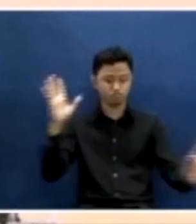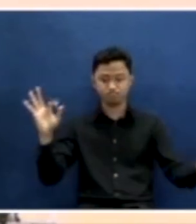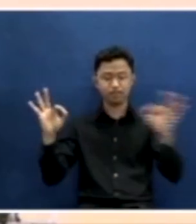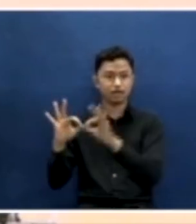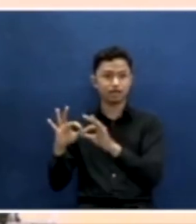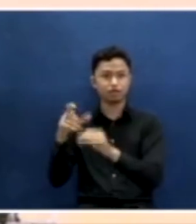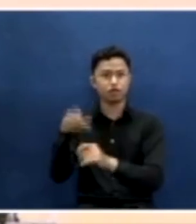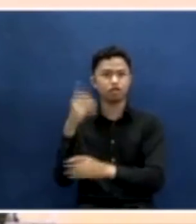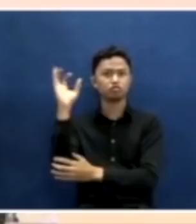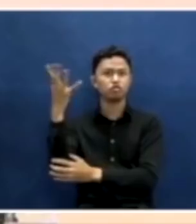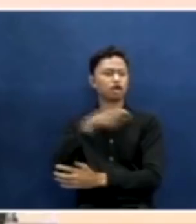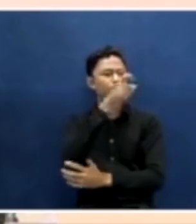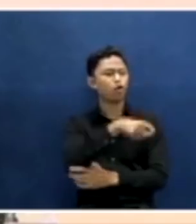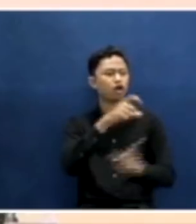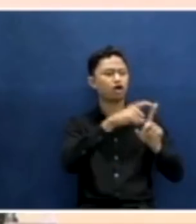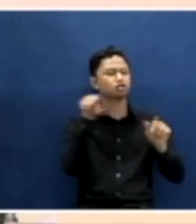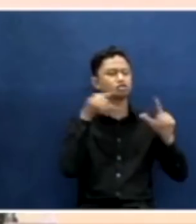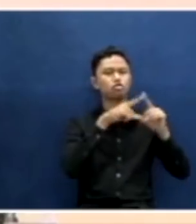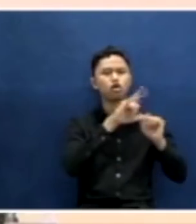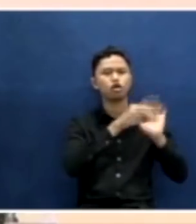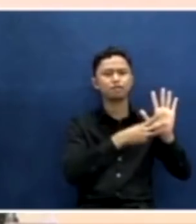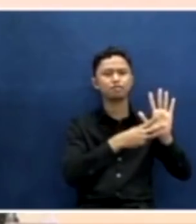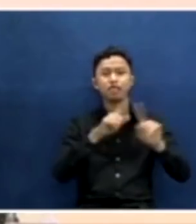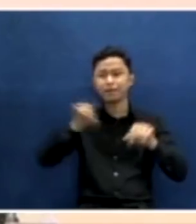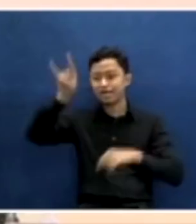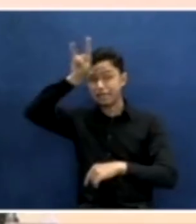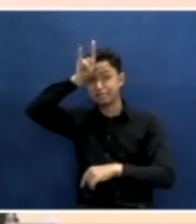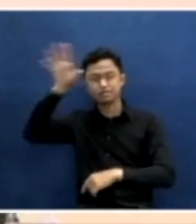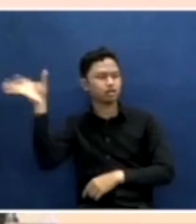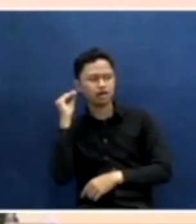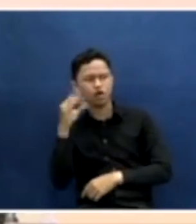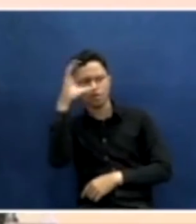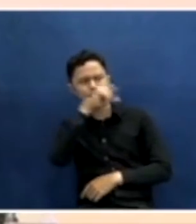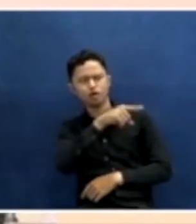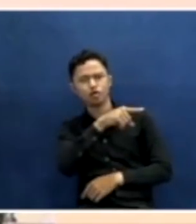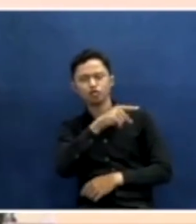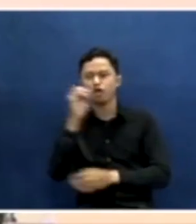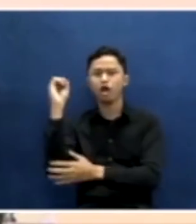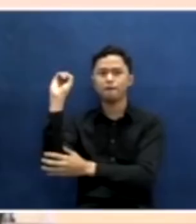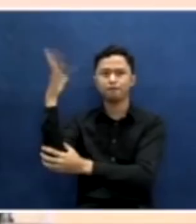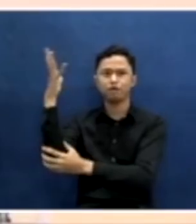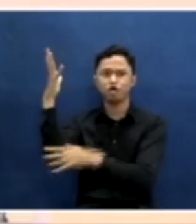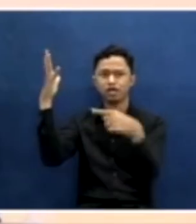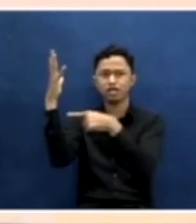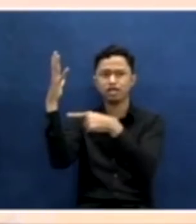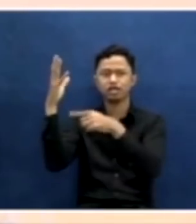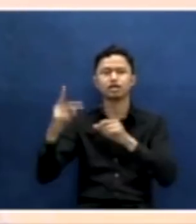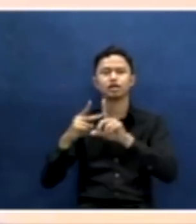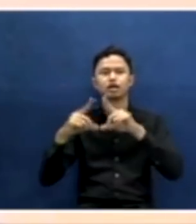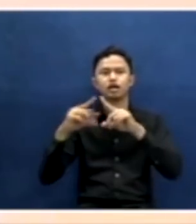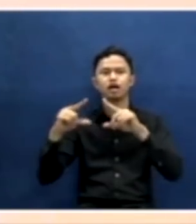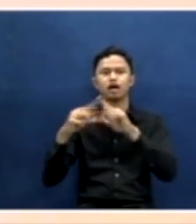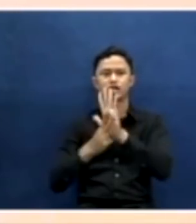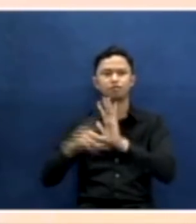disitulah kita akhirnya faham iblis mendengar ketika Allah mengharamkan satu pohon dan itu menjadi ujian bagi Nabi Adam ketika